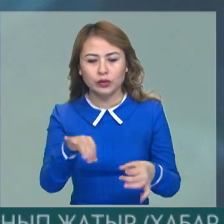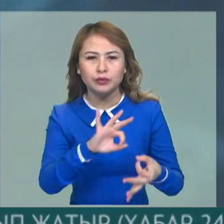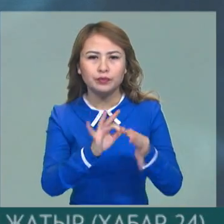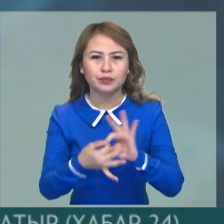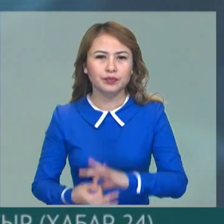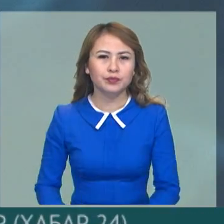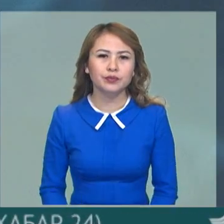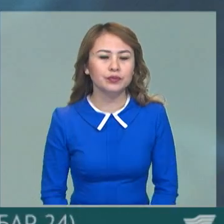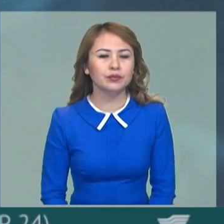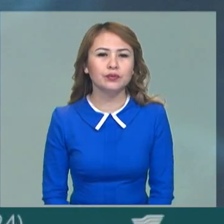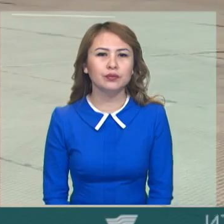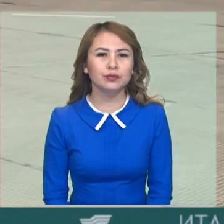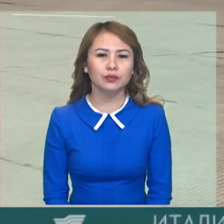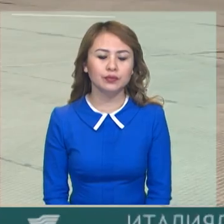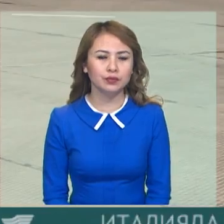Ардақай Барулан білейді.